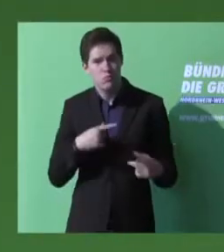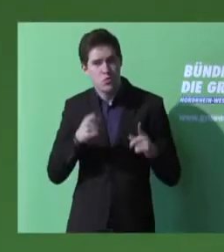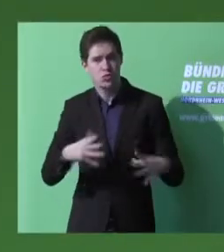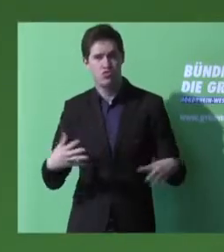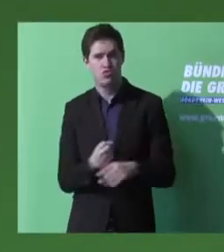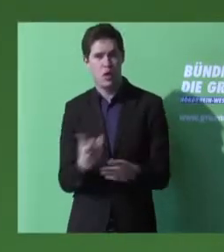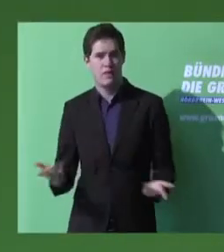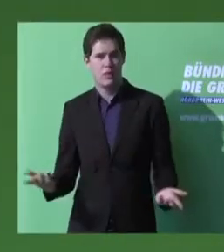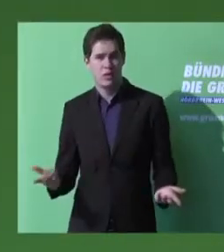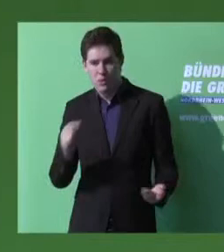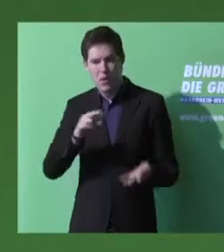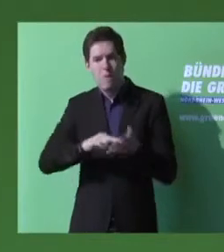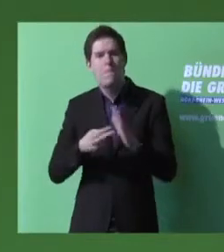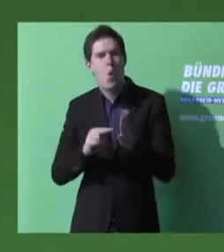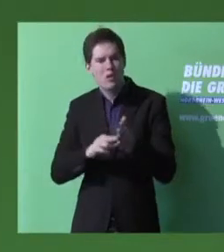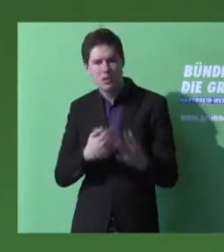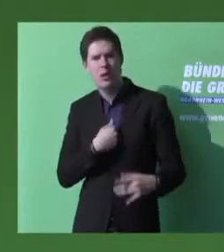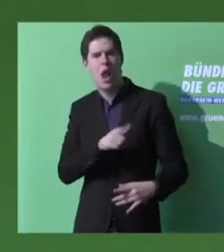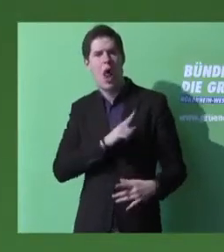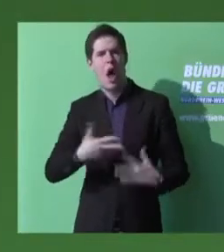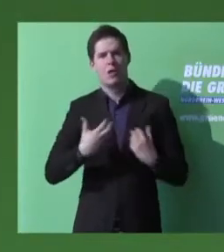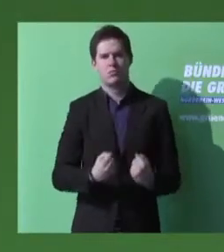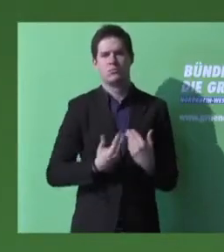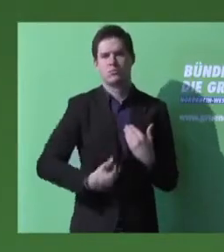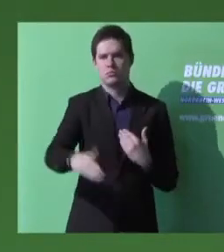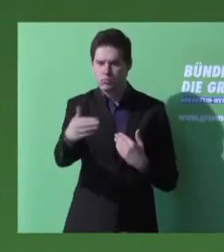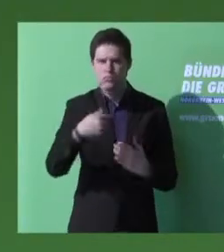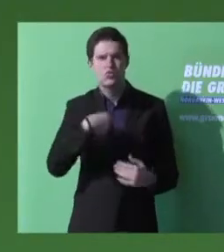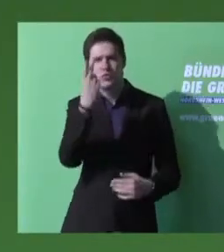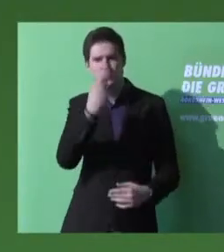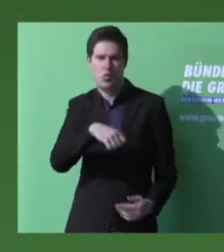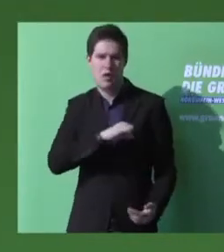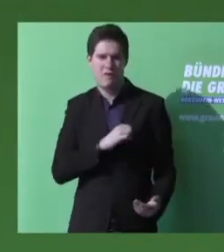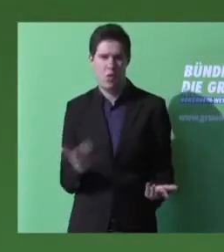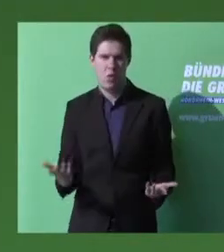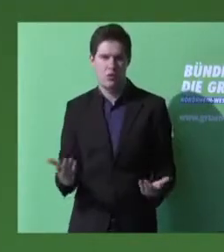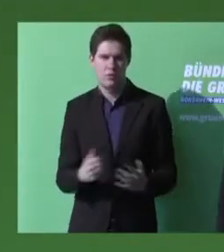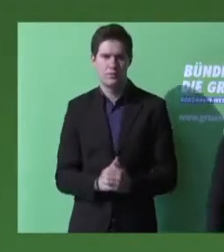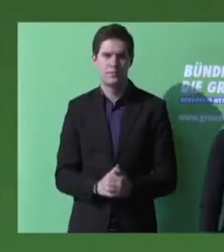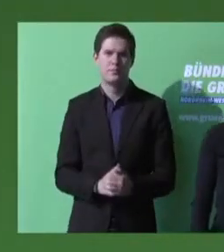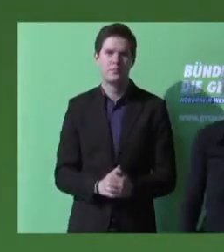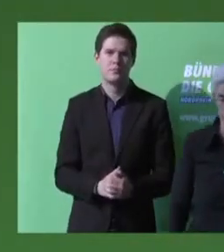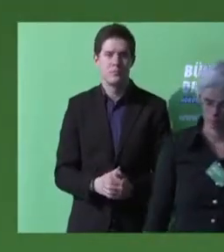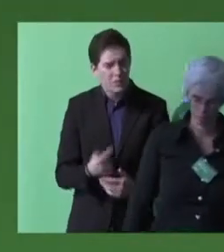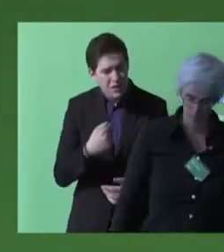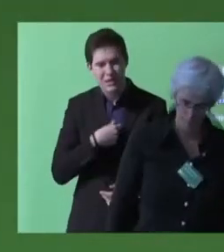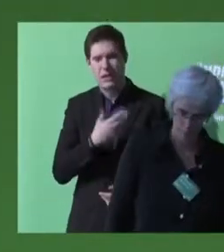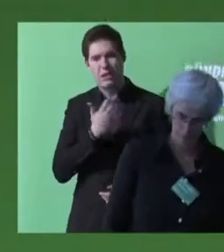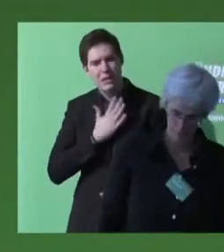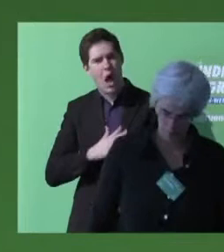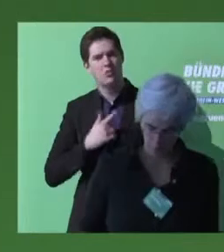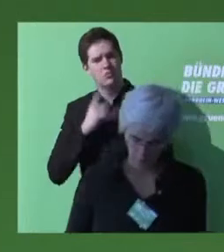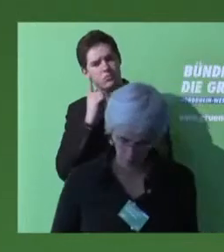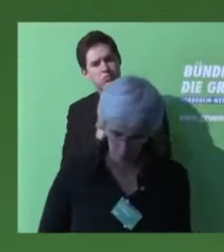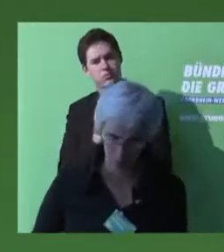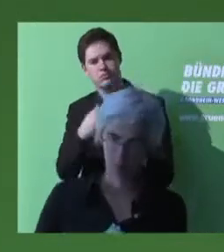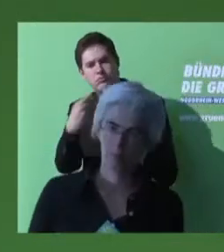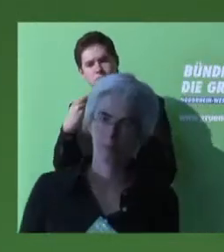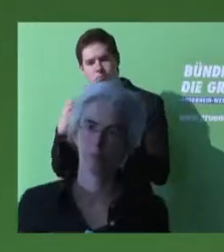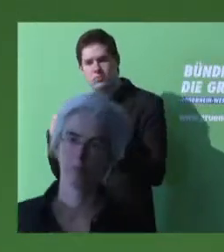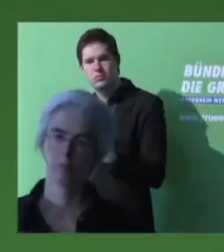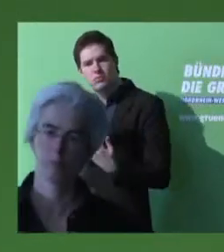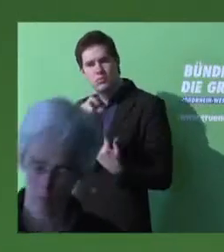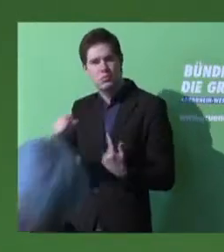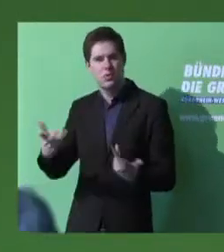nachhaltigste Politik und wir werden Erfolg haben. Ich habe Lust auf Wahlkampf, ich will ihn gerne mit euch machen. Ich werde zu allen von euch kommen und wir werden es schaffen,